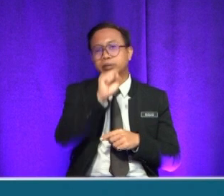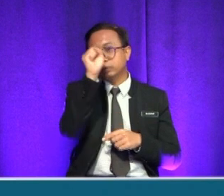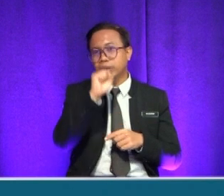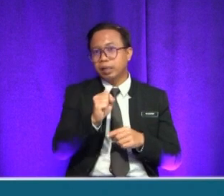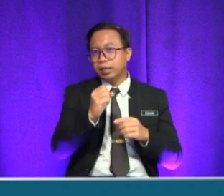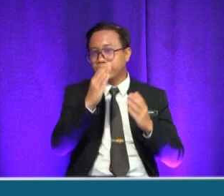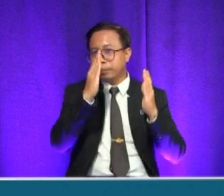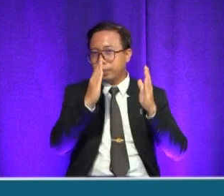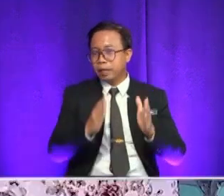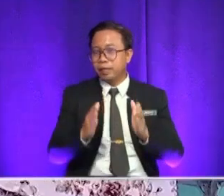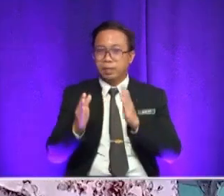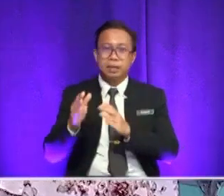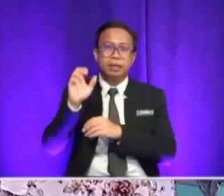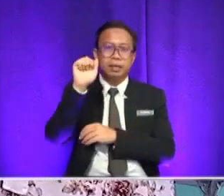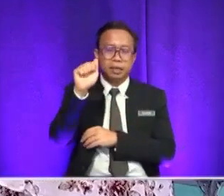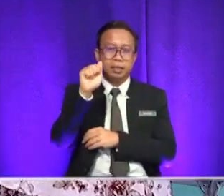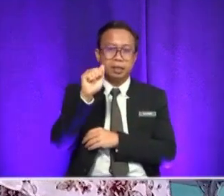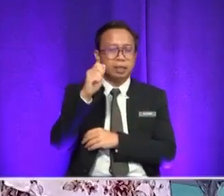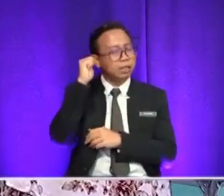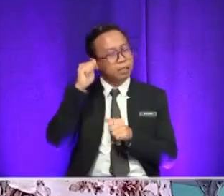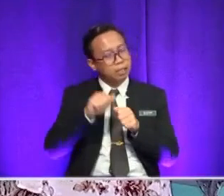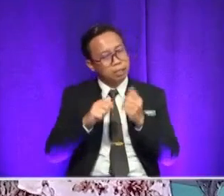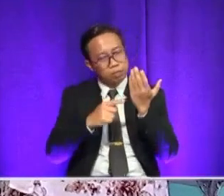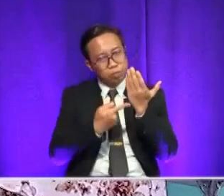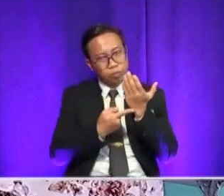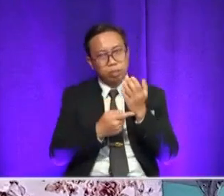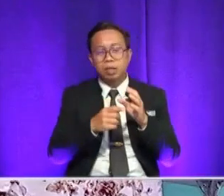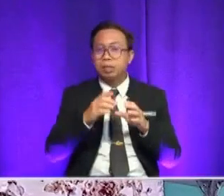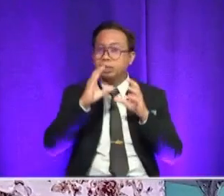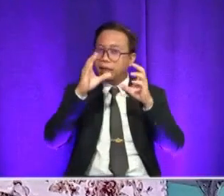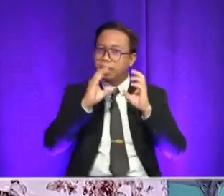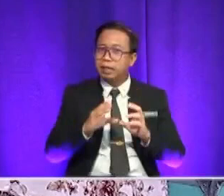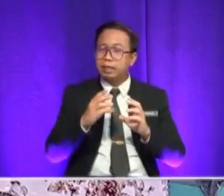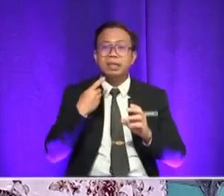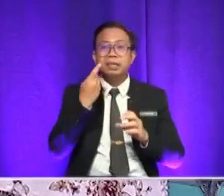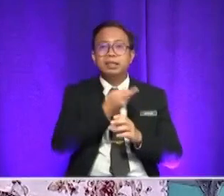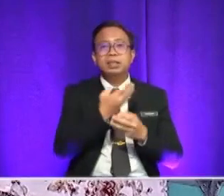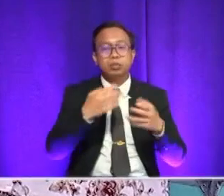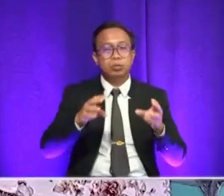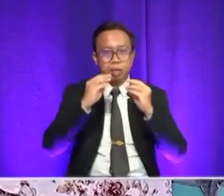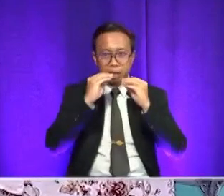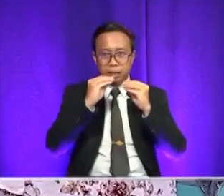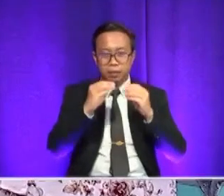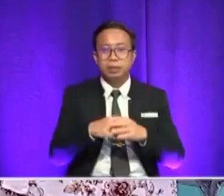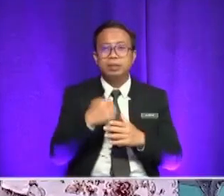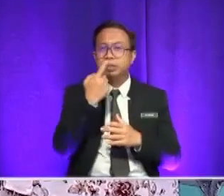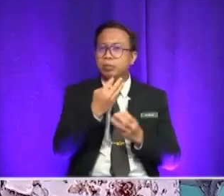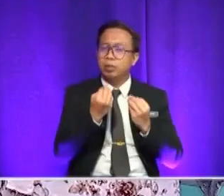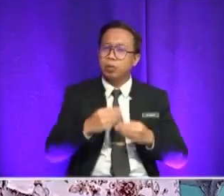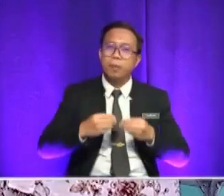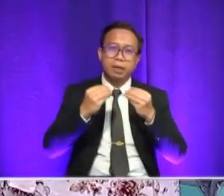A ya. Okey, jadi ingat balik semula prosedur yang saya telah ajar tadi. Okey, prosedur yang pertama, siapa nak bagi